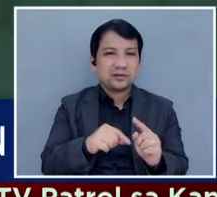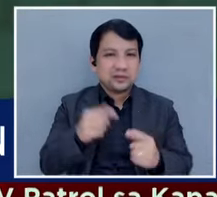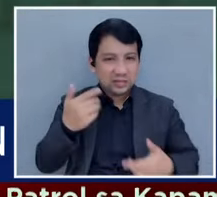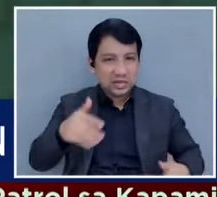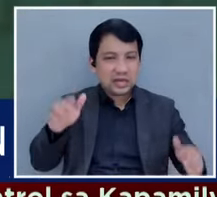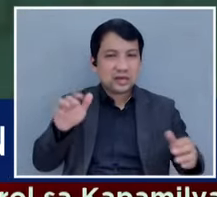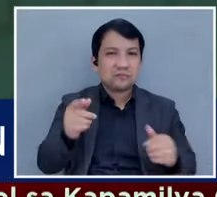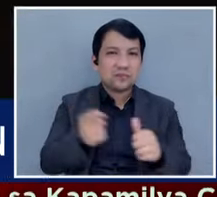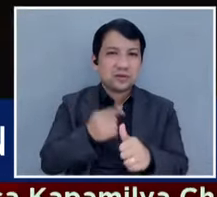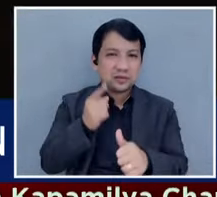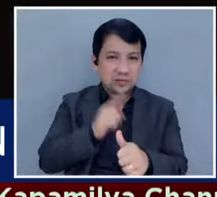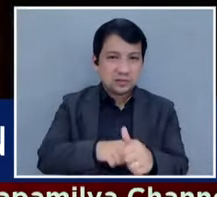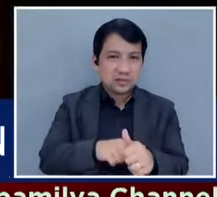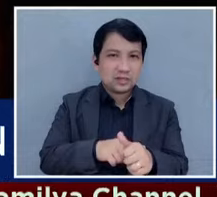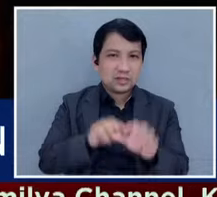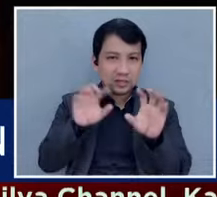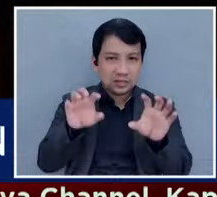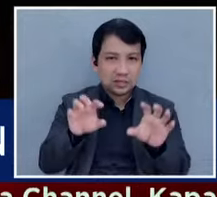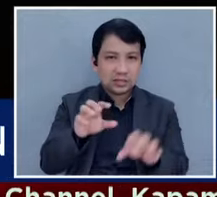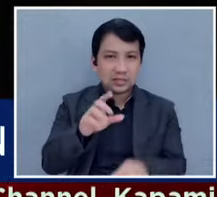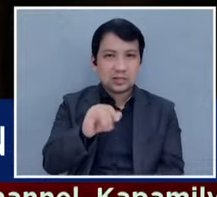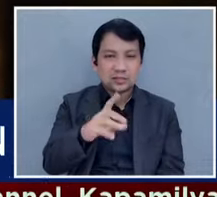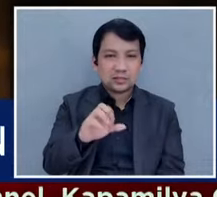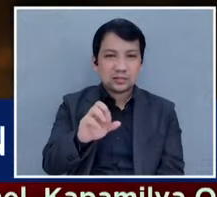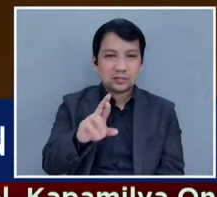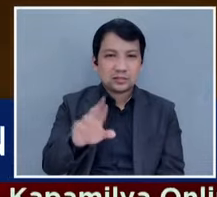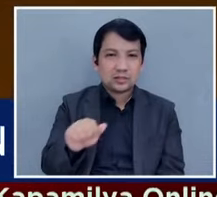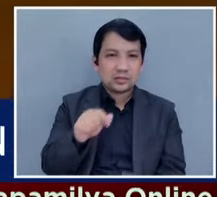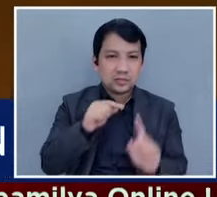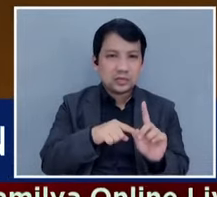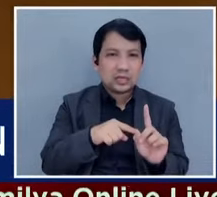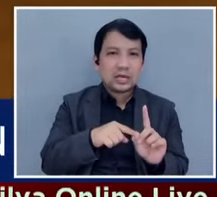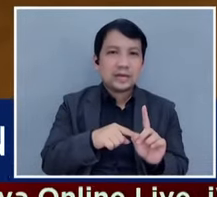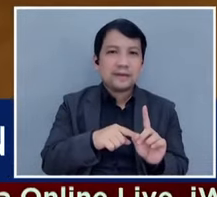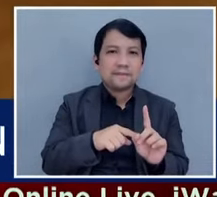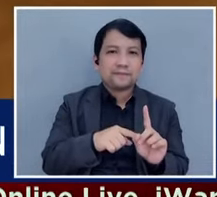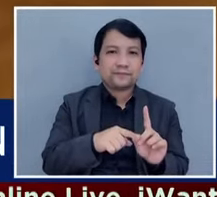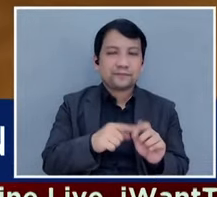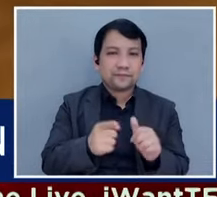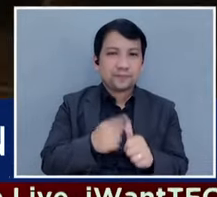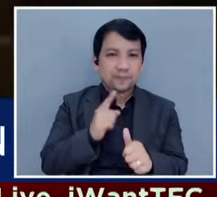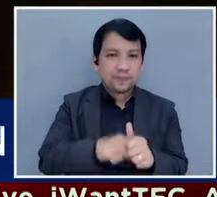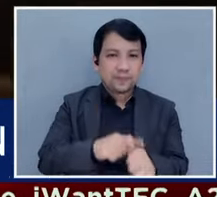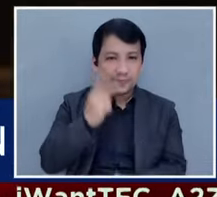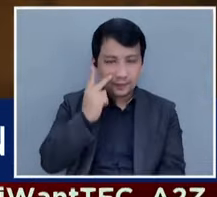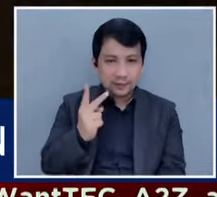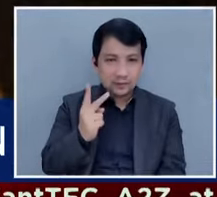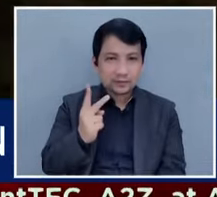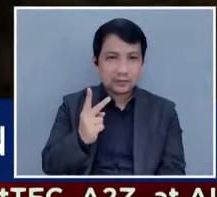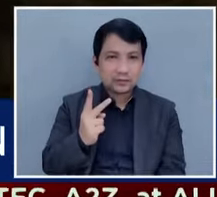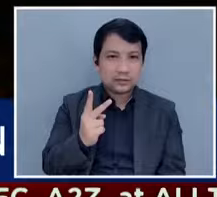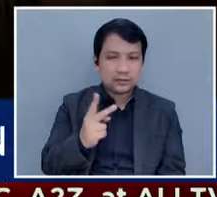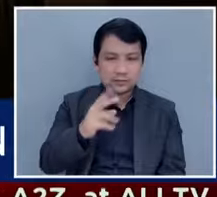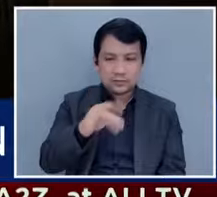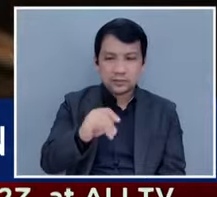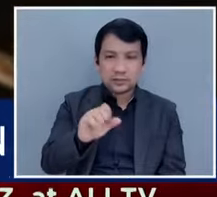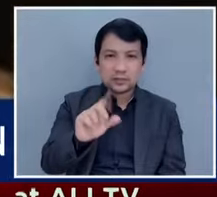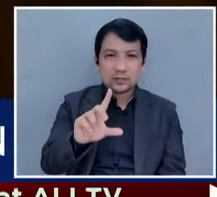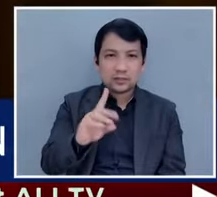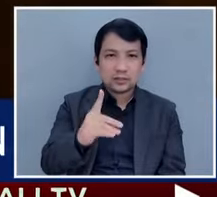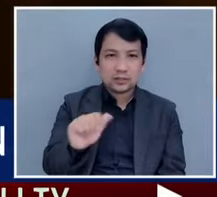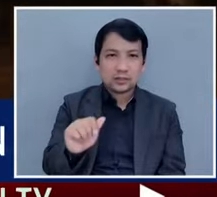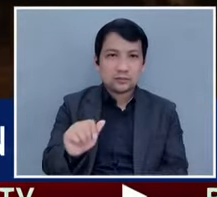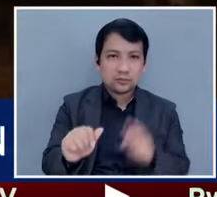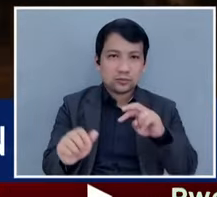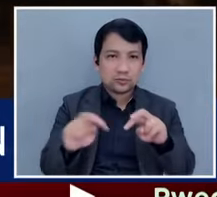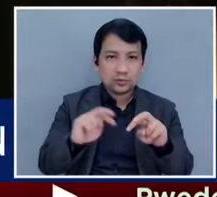unang pagsabak sa horror ni Alicia Weir na gumaganap bilang Abigail. Una siyang nakilala ng gampanan ng role na Matilda sa 2022 musical